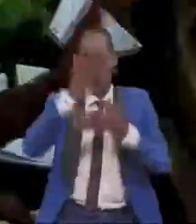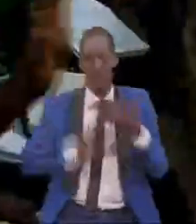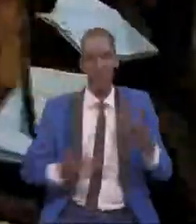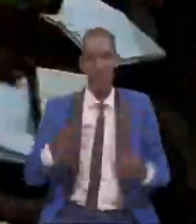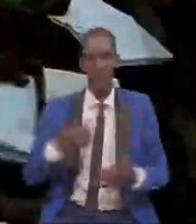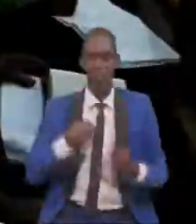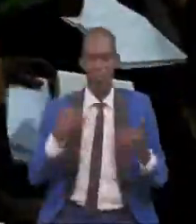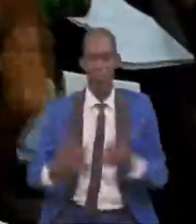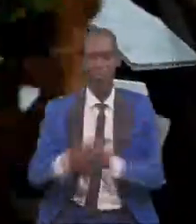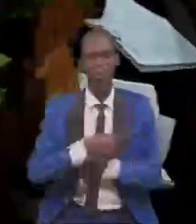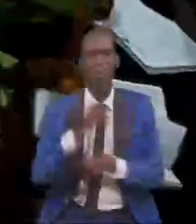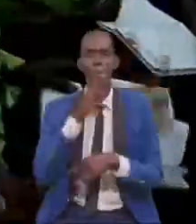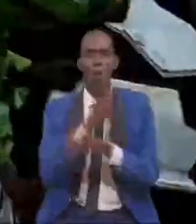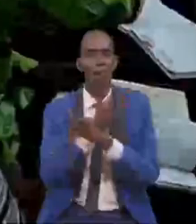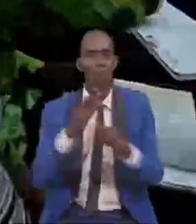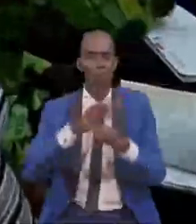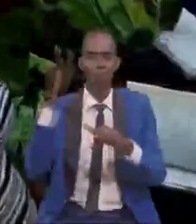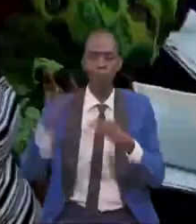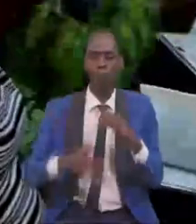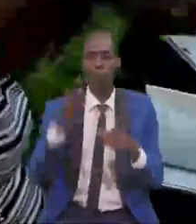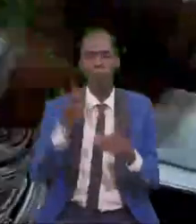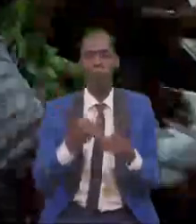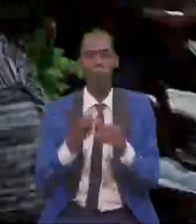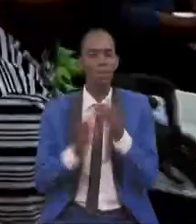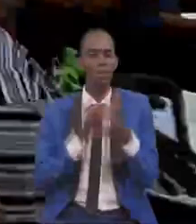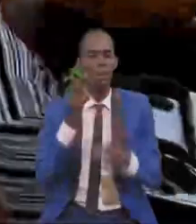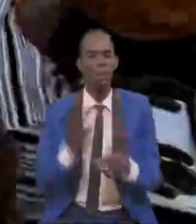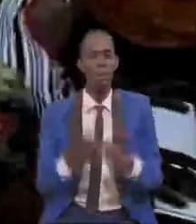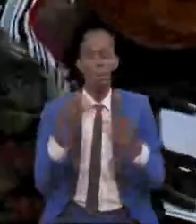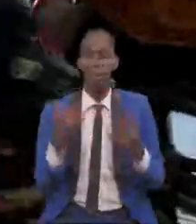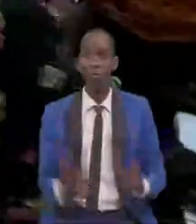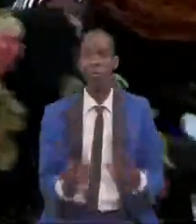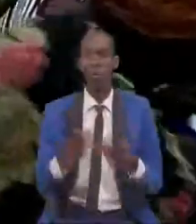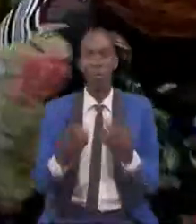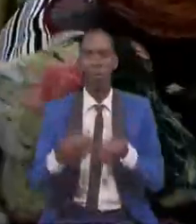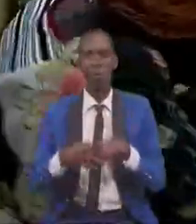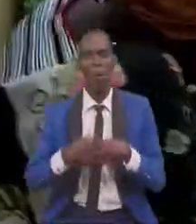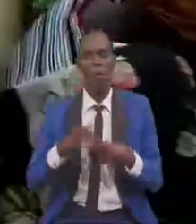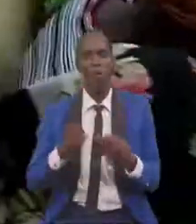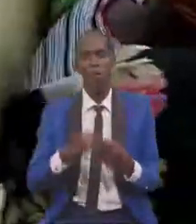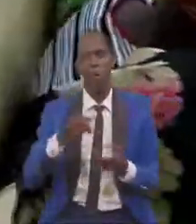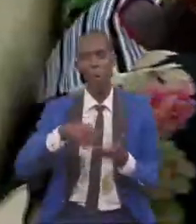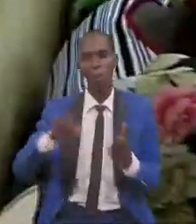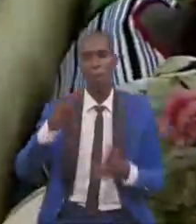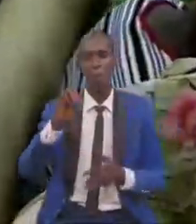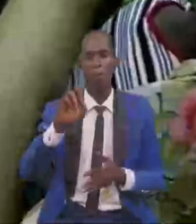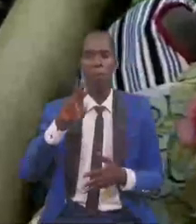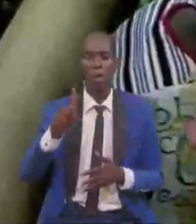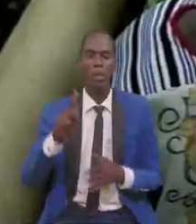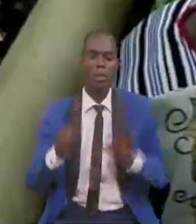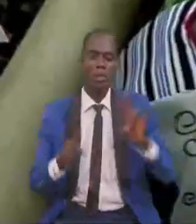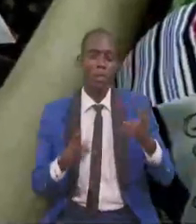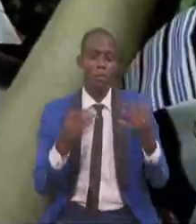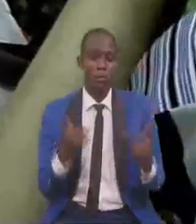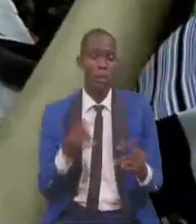Des gens réellement libres au nom de Jésus-Christ. Revenons maintenant à Marc chapitre 7.